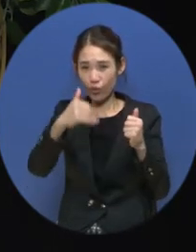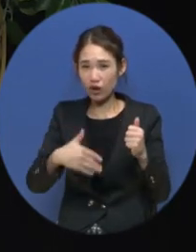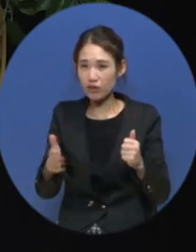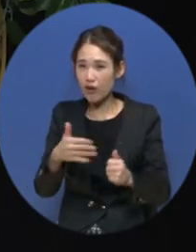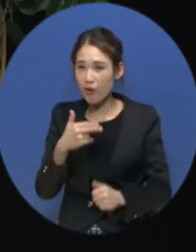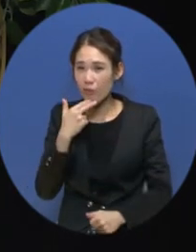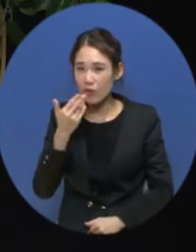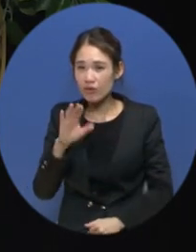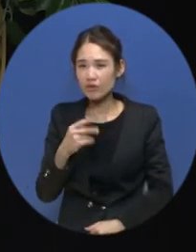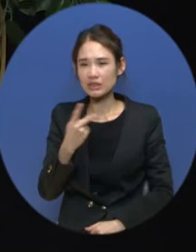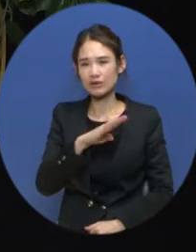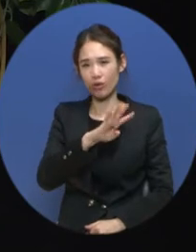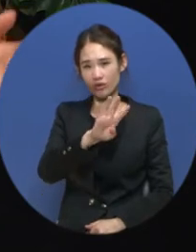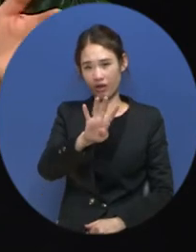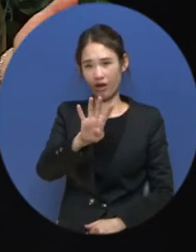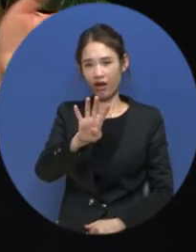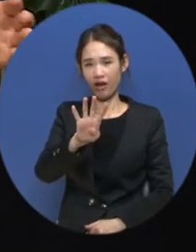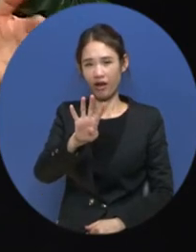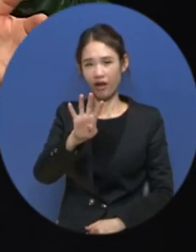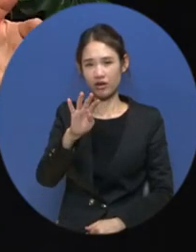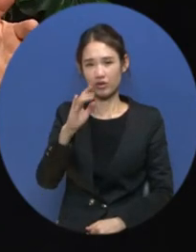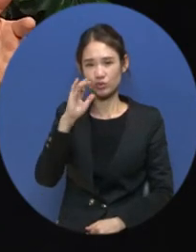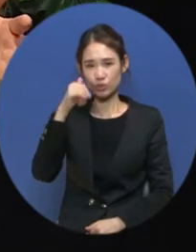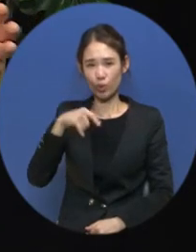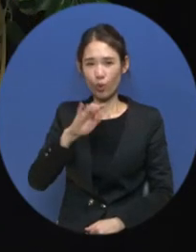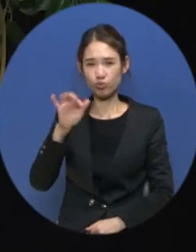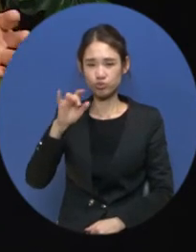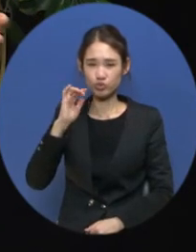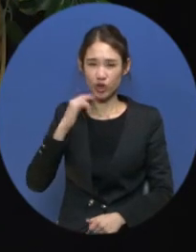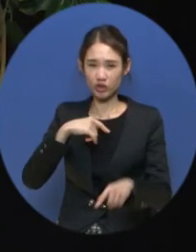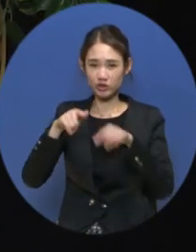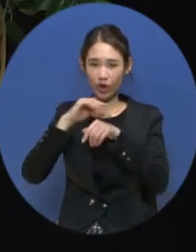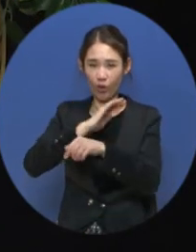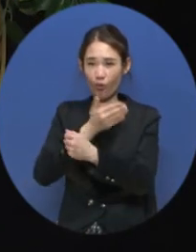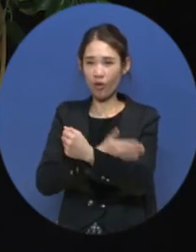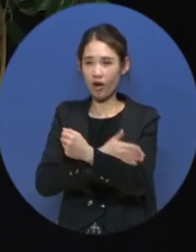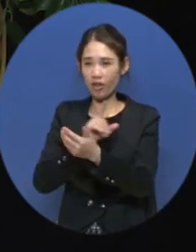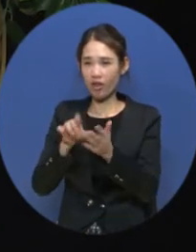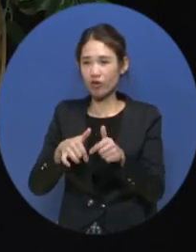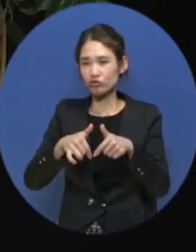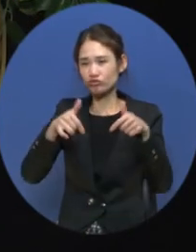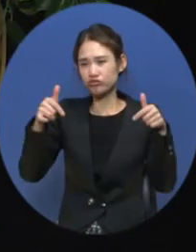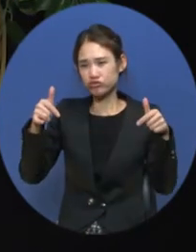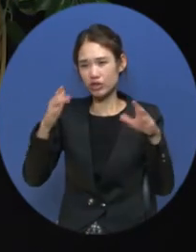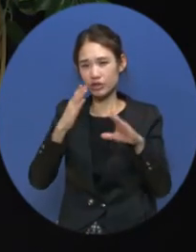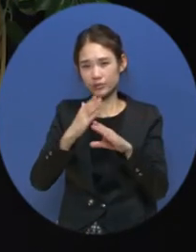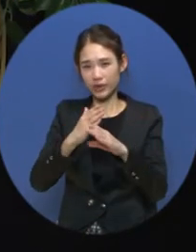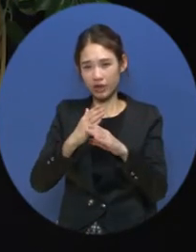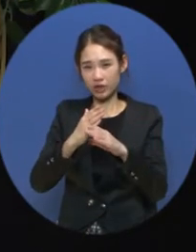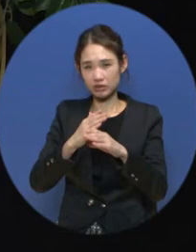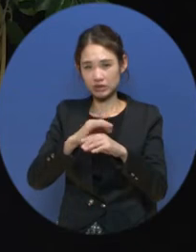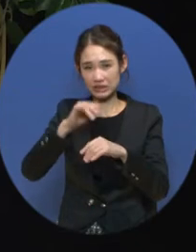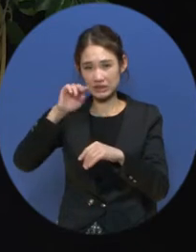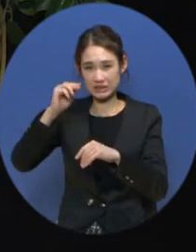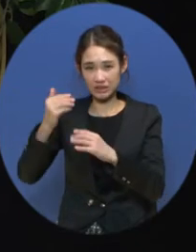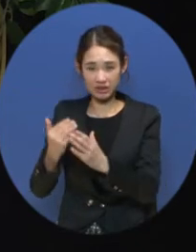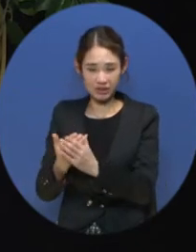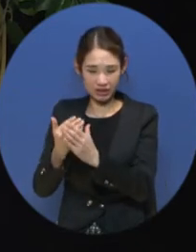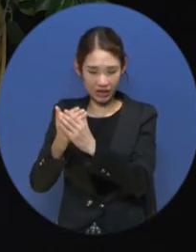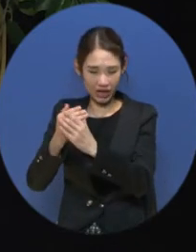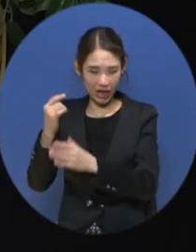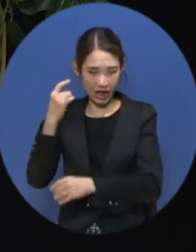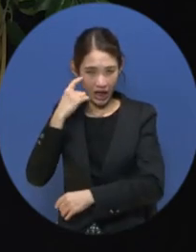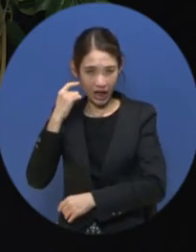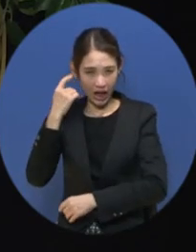노무현 정권 때 이제 이게 확장되는 양쪽으로 많이 늘어나는 우리 어린이집을 질적으로 좀 승부를 해보겠다